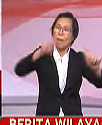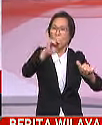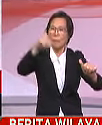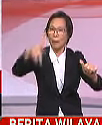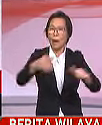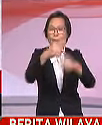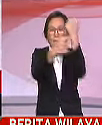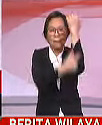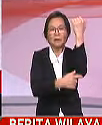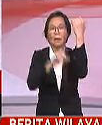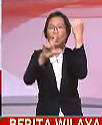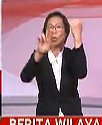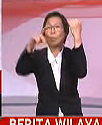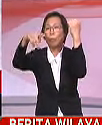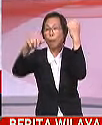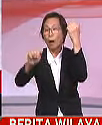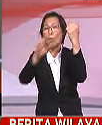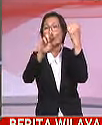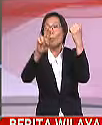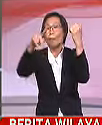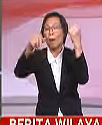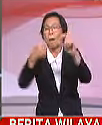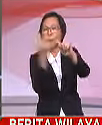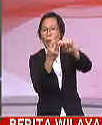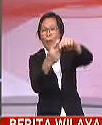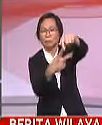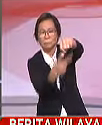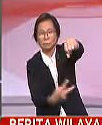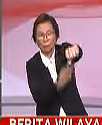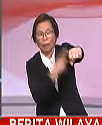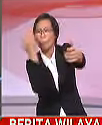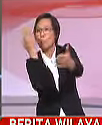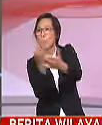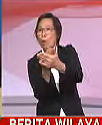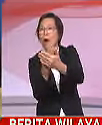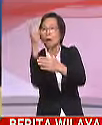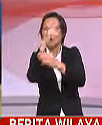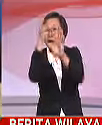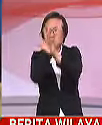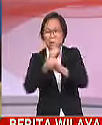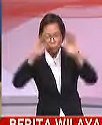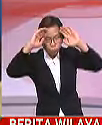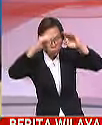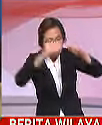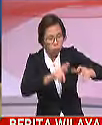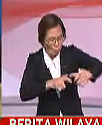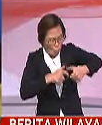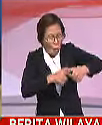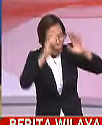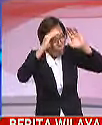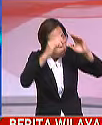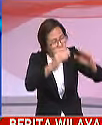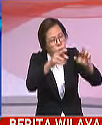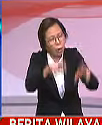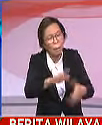Parlimen Batang Lupa Dato' Sri Rohani Abdul Karim berkata pembinaan jambatan itu membuktikan keprihatinan Kerajaan Negeri terhadap rakyat selain ia